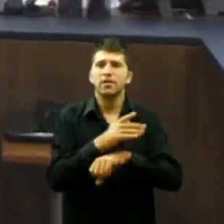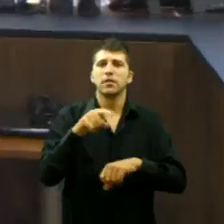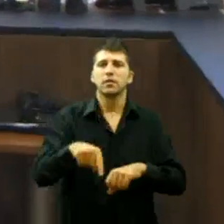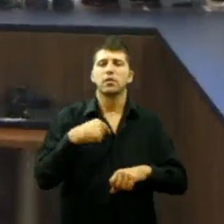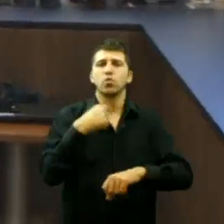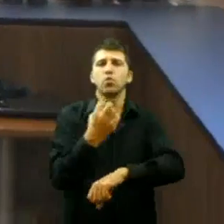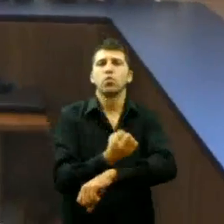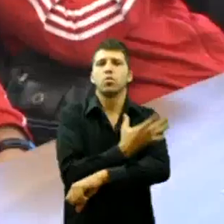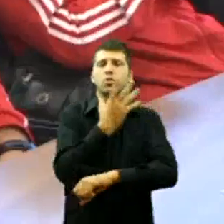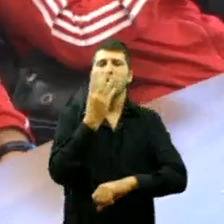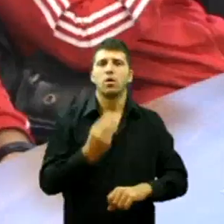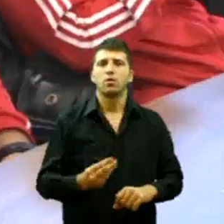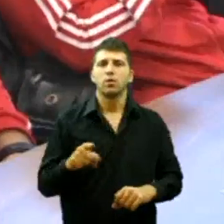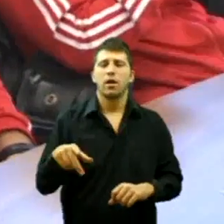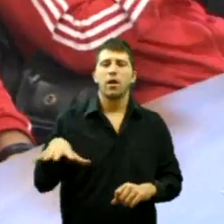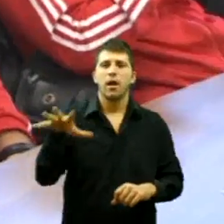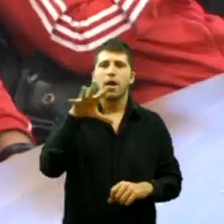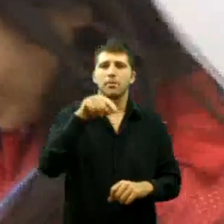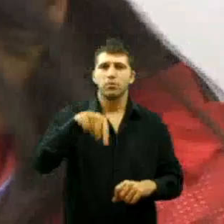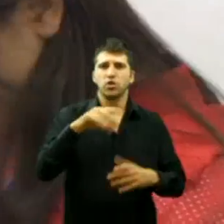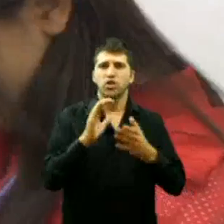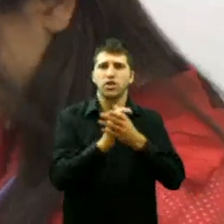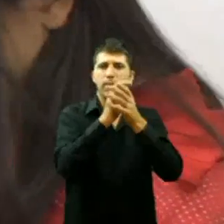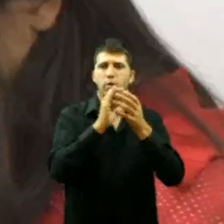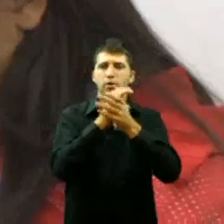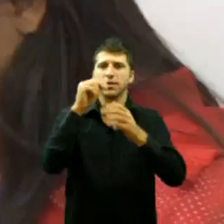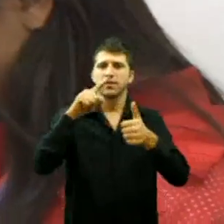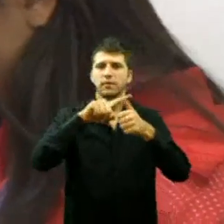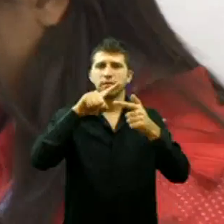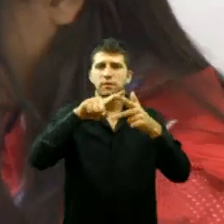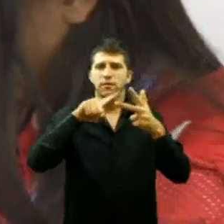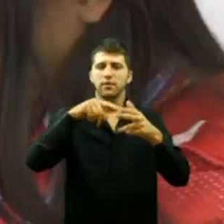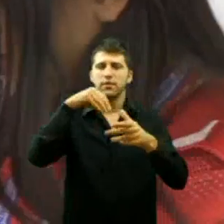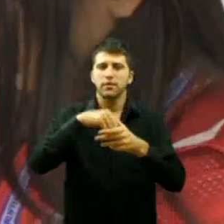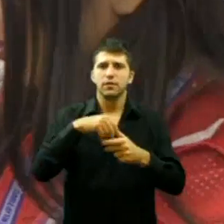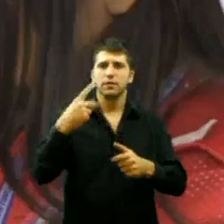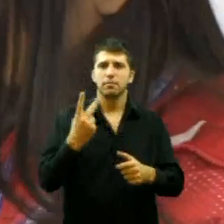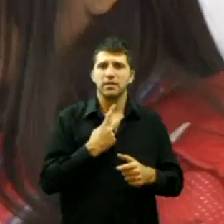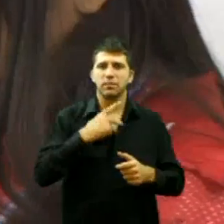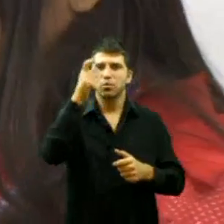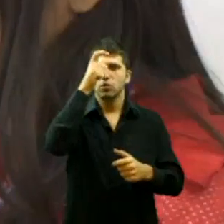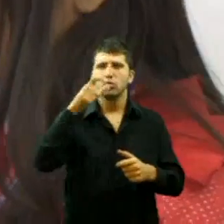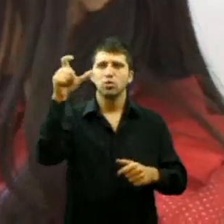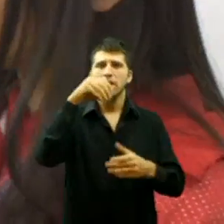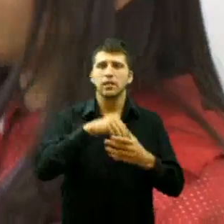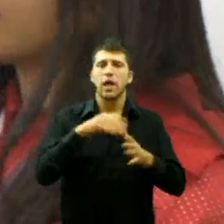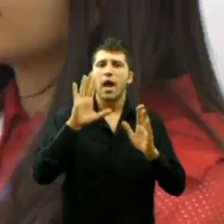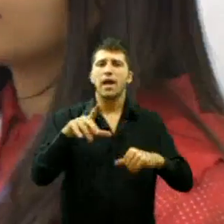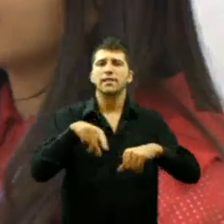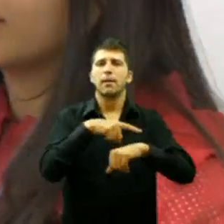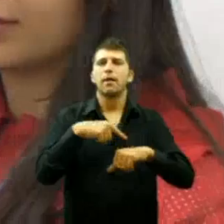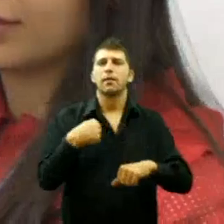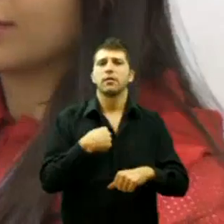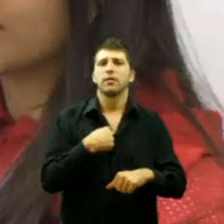gurur kaynağımız oldunuz. Edindiğiniz bu şampiyonluklar bizim Türkiye açısından her zaman